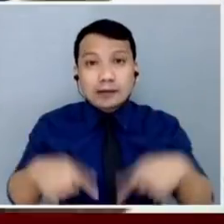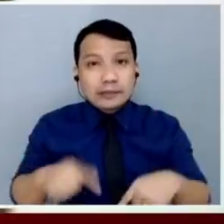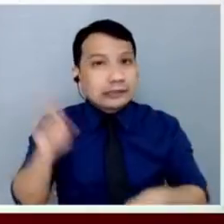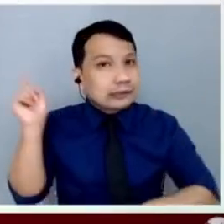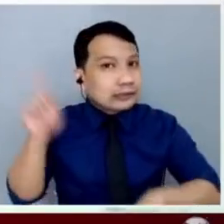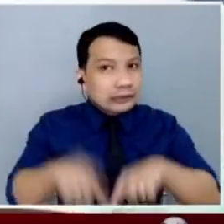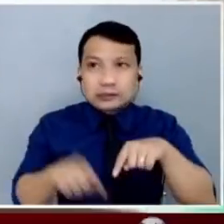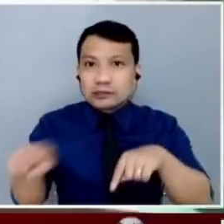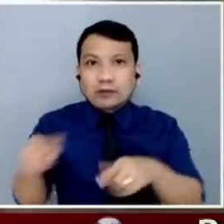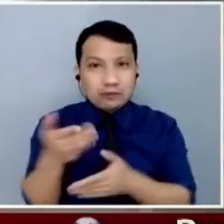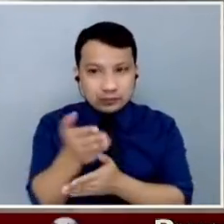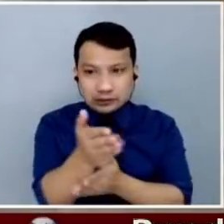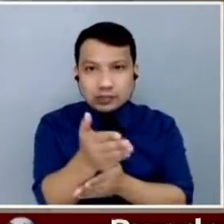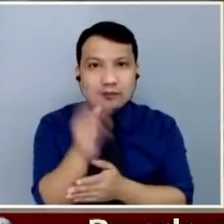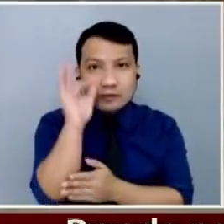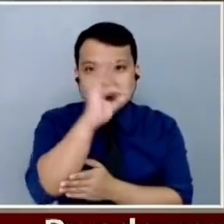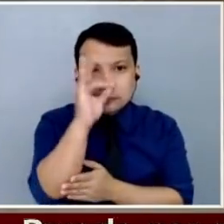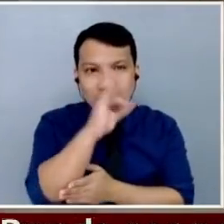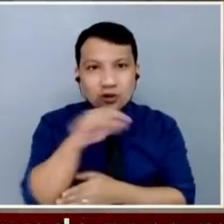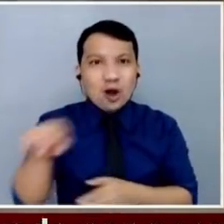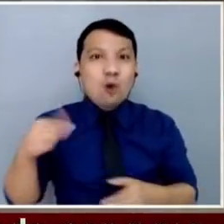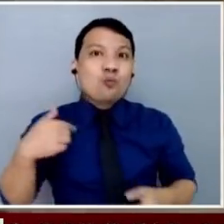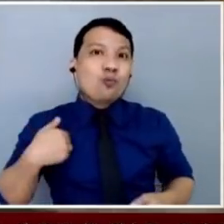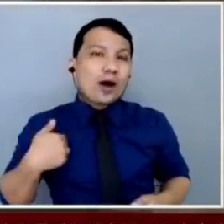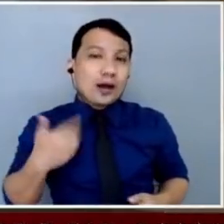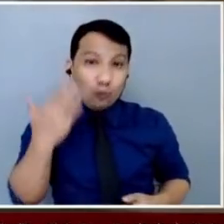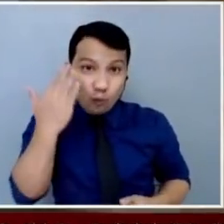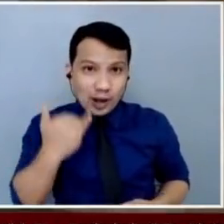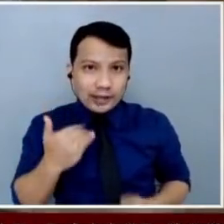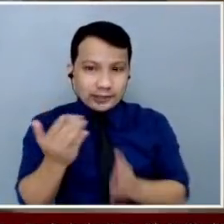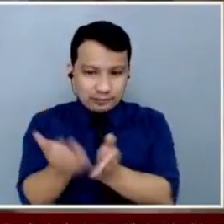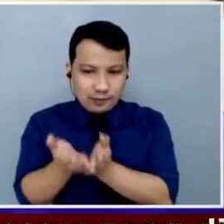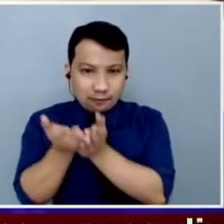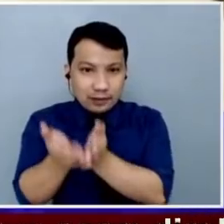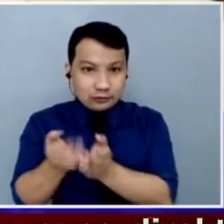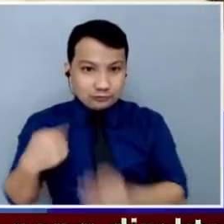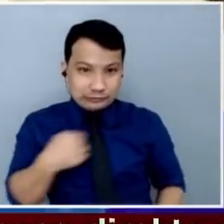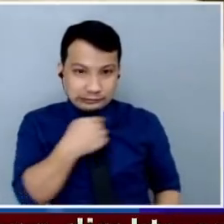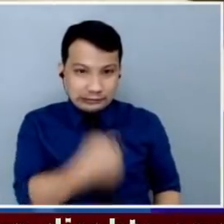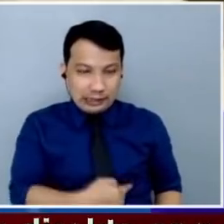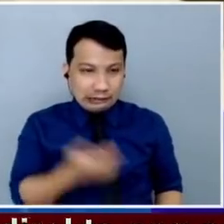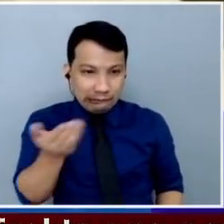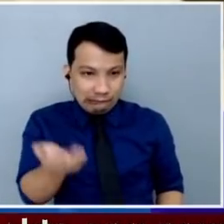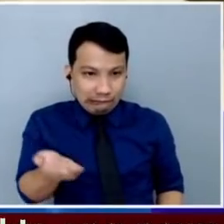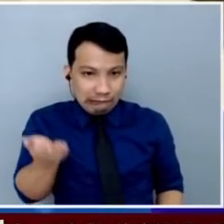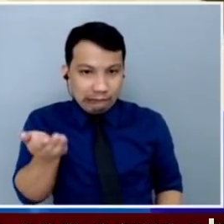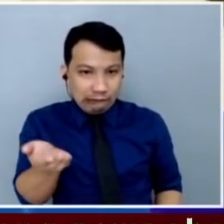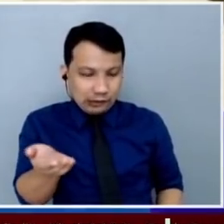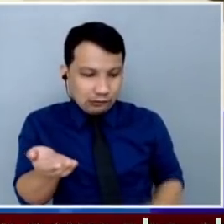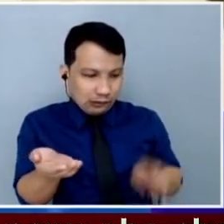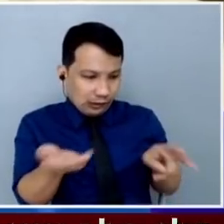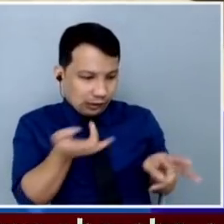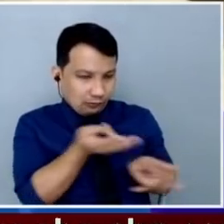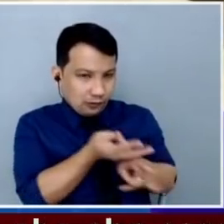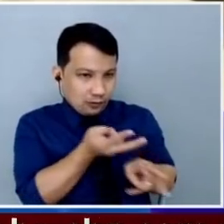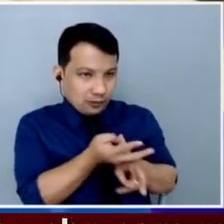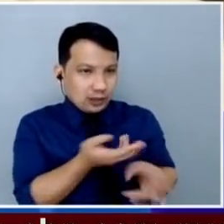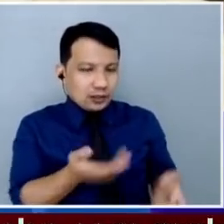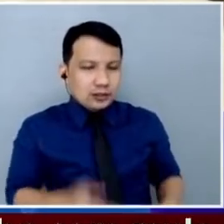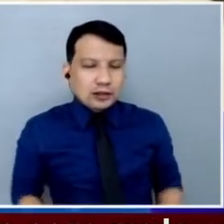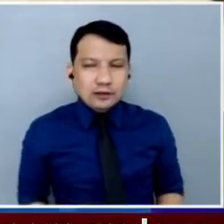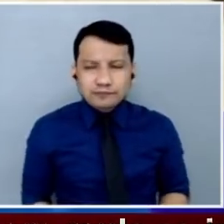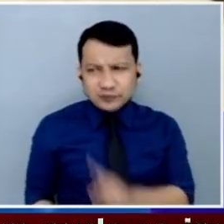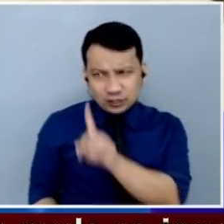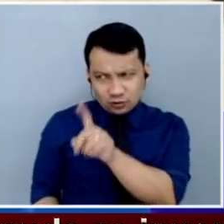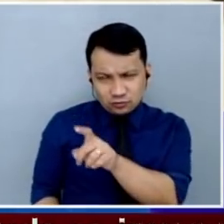ang mga barko ng China at inookupa nila ang mga isla. Pardon me for cutting you in. Because sure. I noticed that